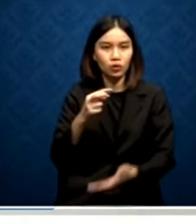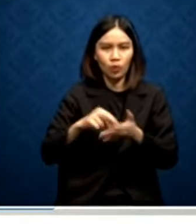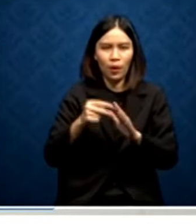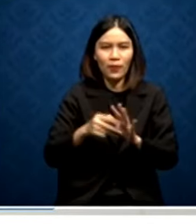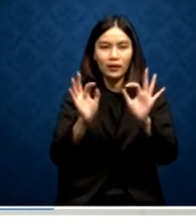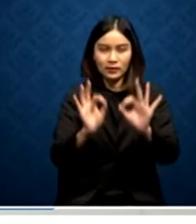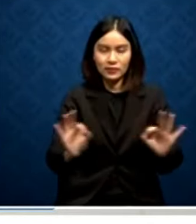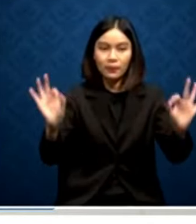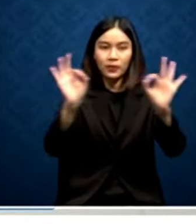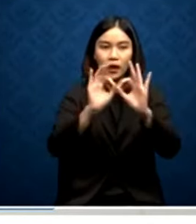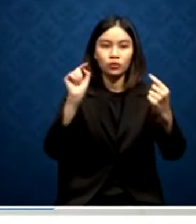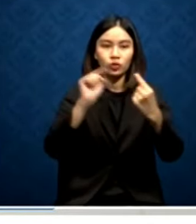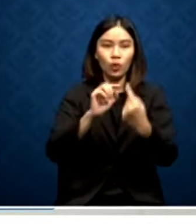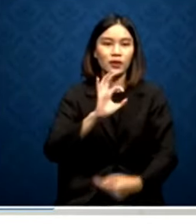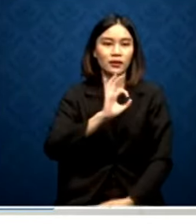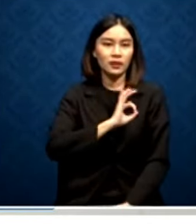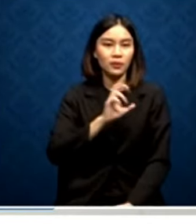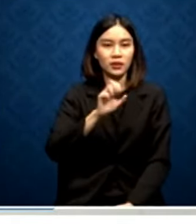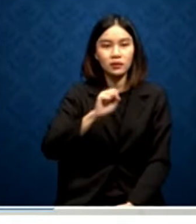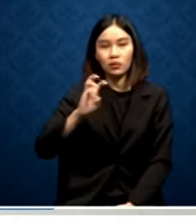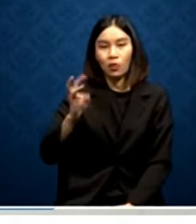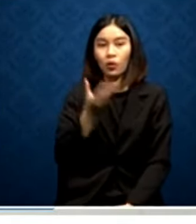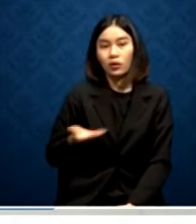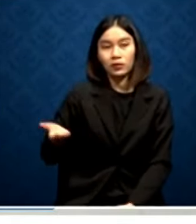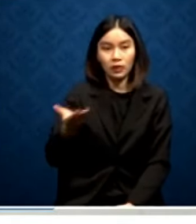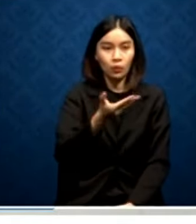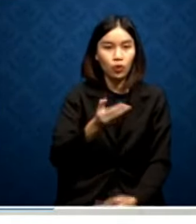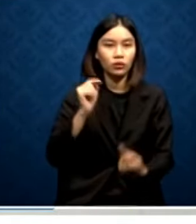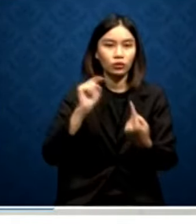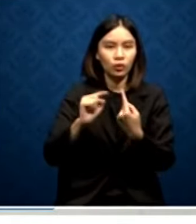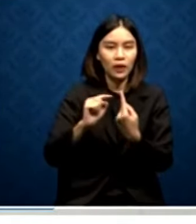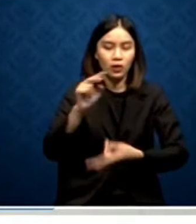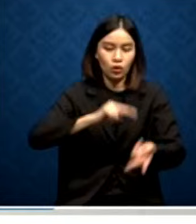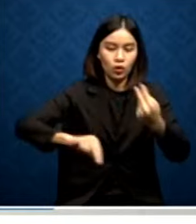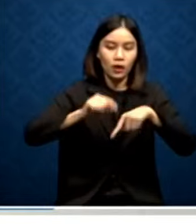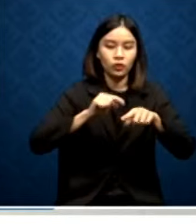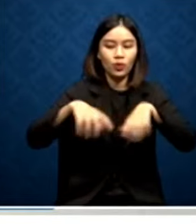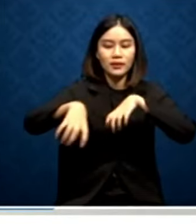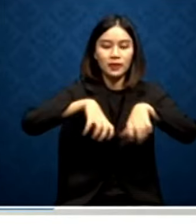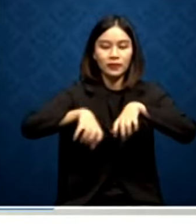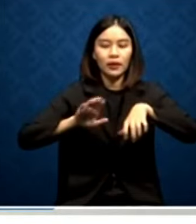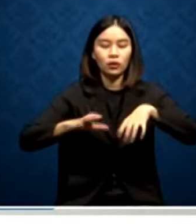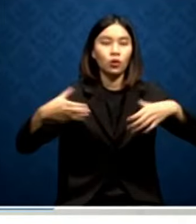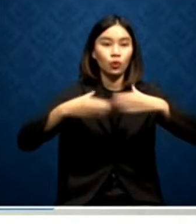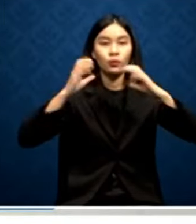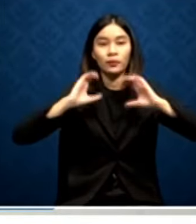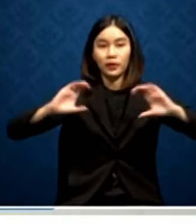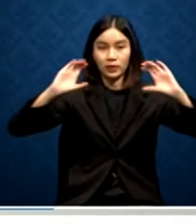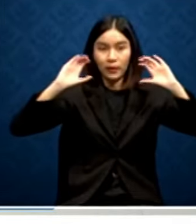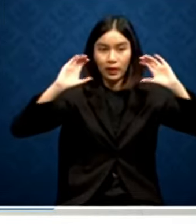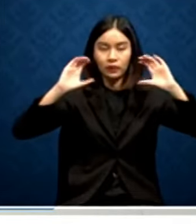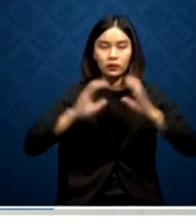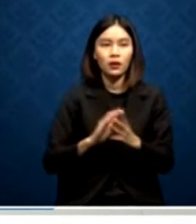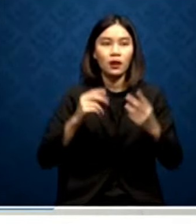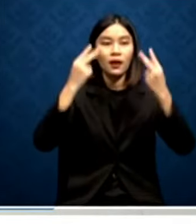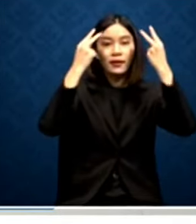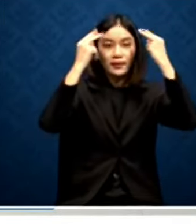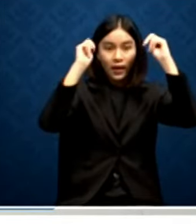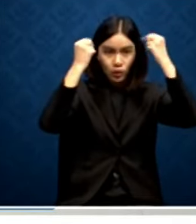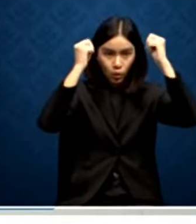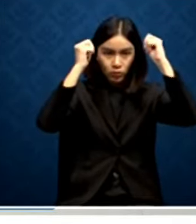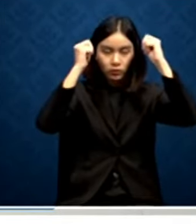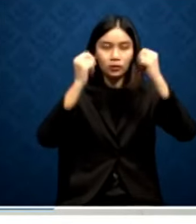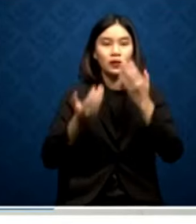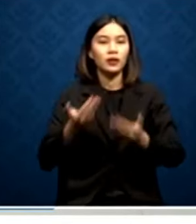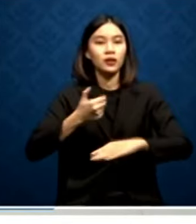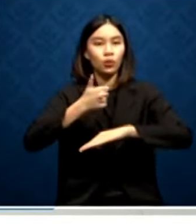สำคัญของท่านสมาชิกวุฒิสภาในการควบคุมการบริหารของรัฐบาลนายกรัฐมนตรี